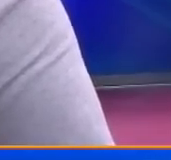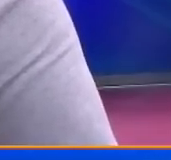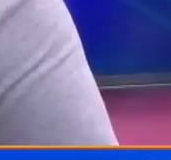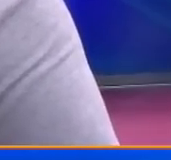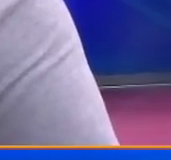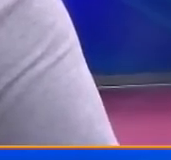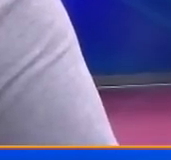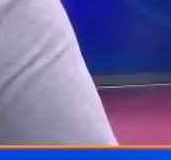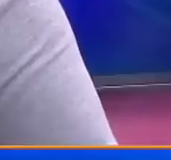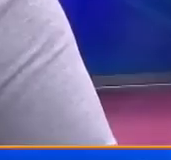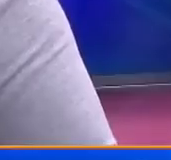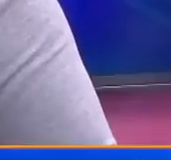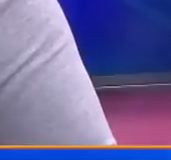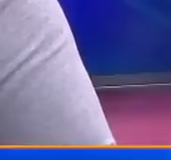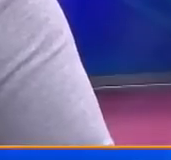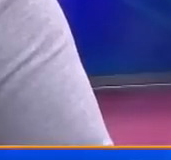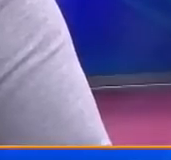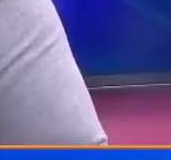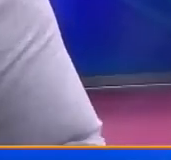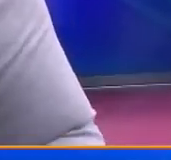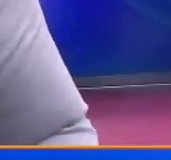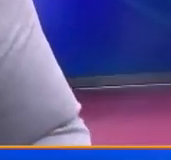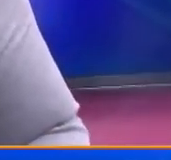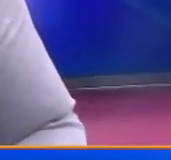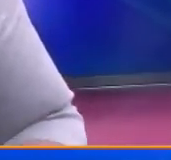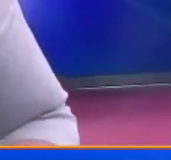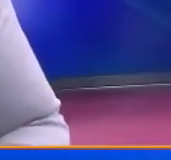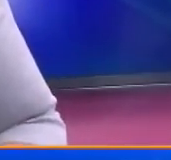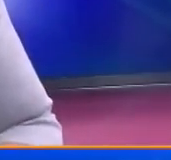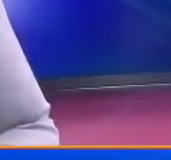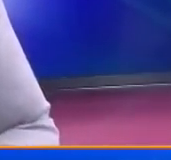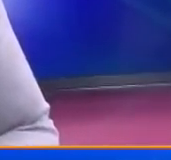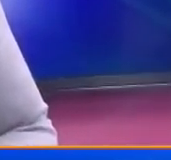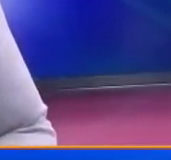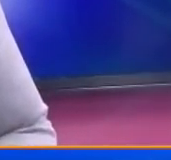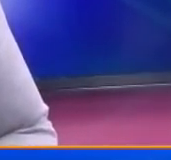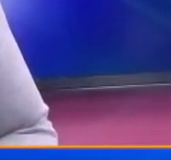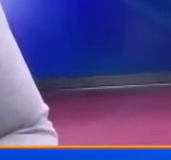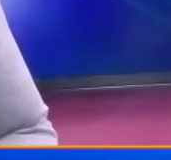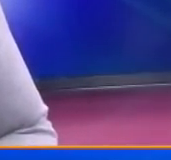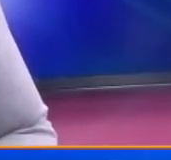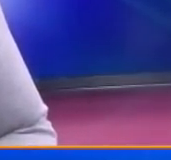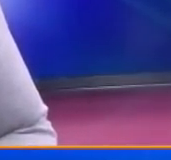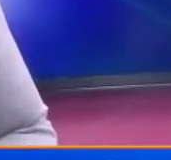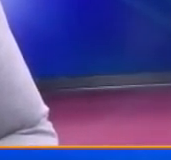Mutuku. Hadi Halamisi ijayo tupate kupatana na mengi zaidi katika masuala ya siasa. Usicheze mbali.